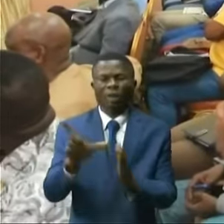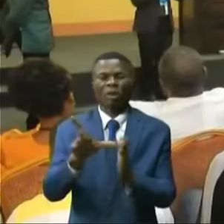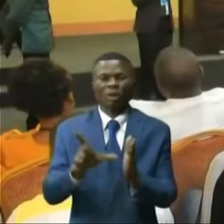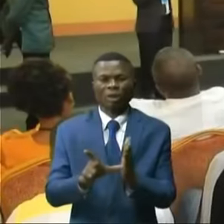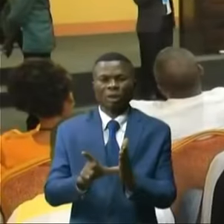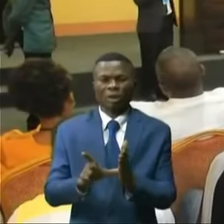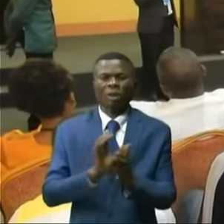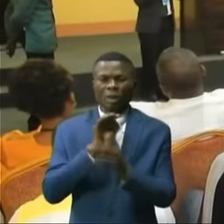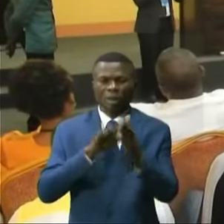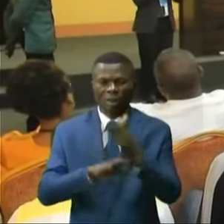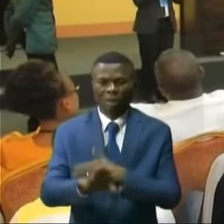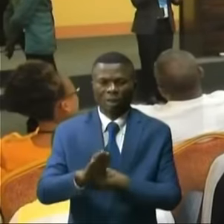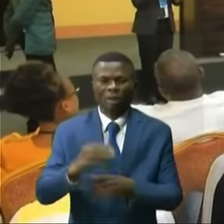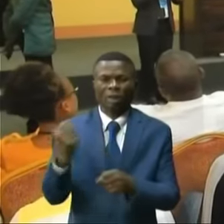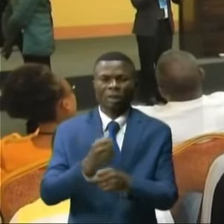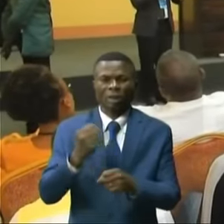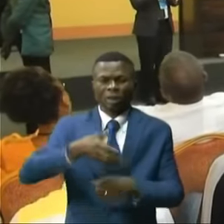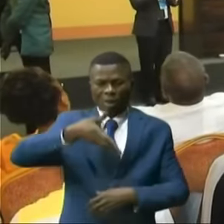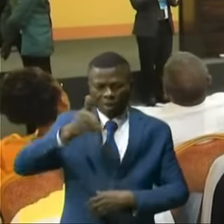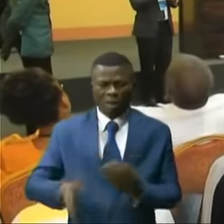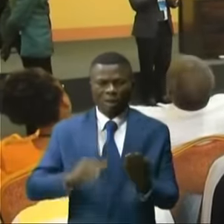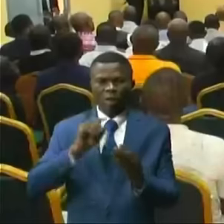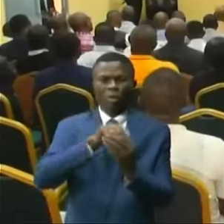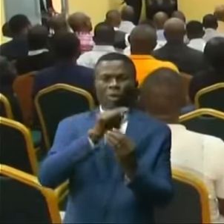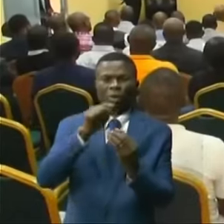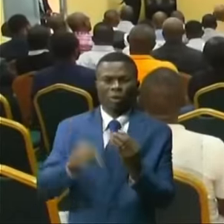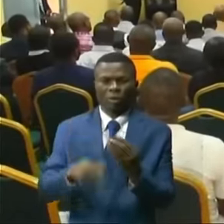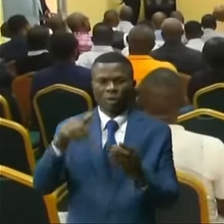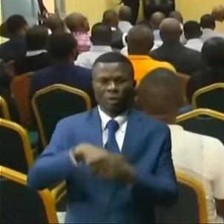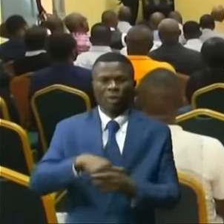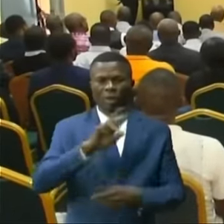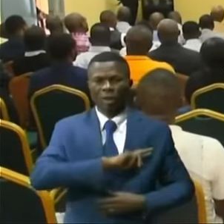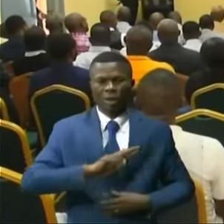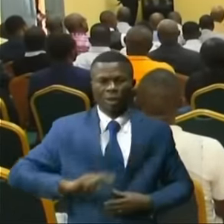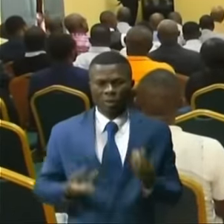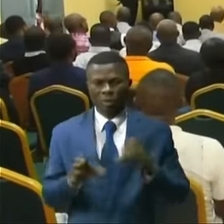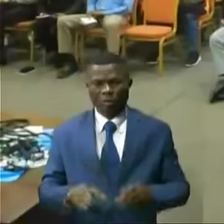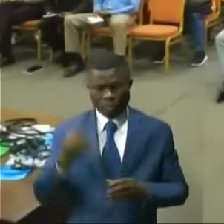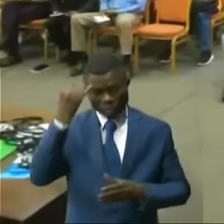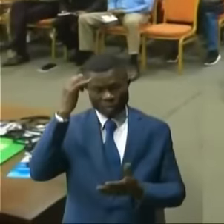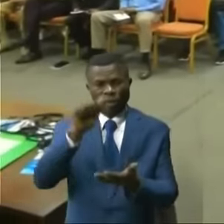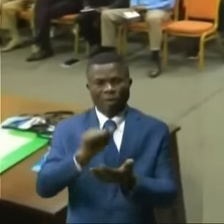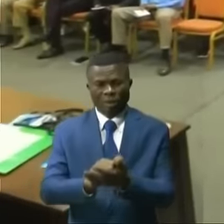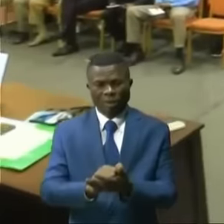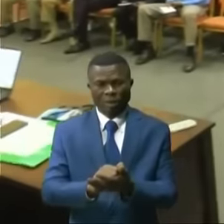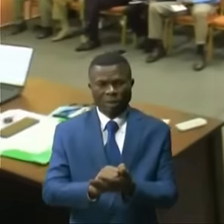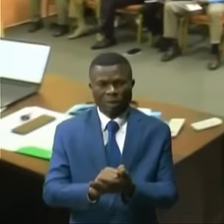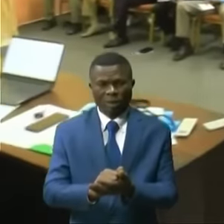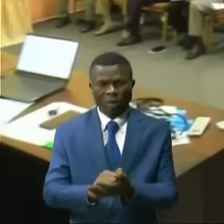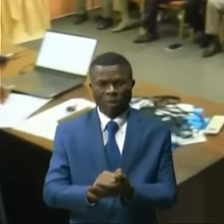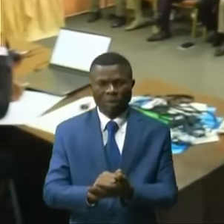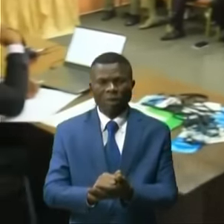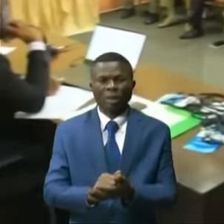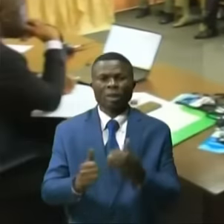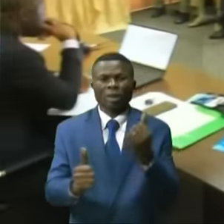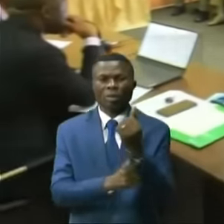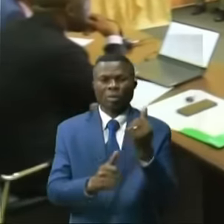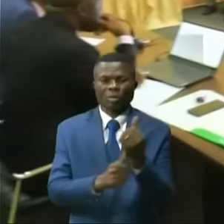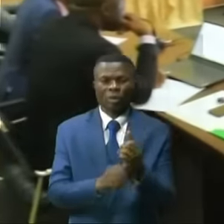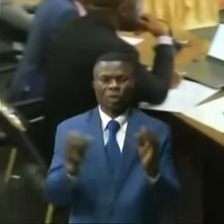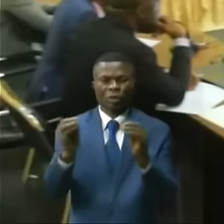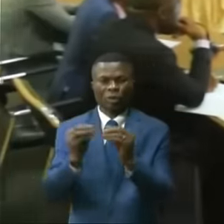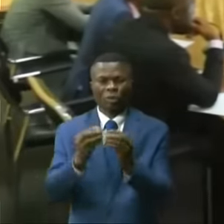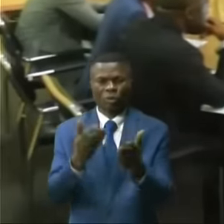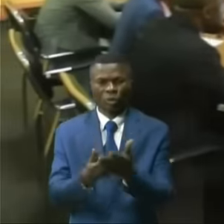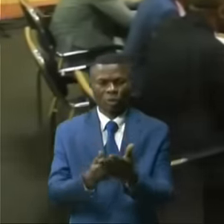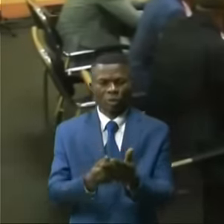pour accéder à la profession d'expert comptable en RDC c'est dans cette logique que les impétran ont été réunis